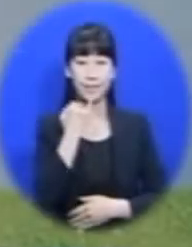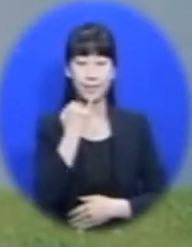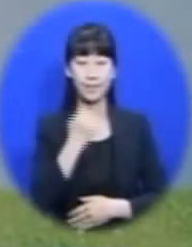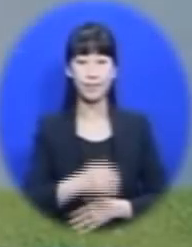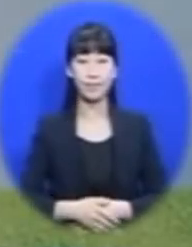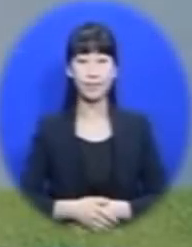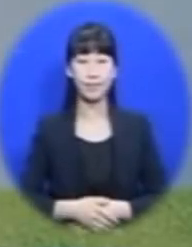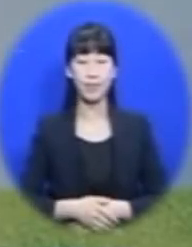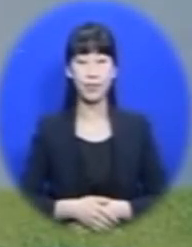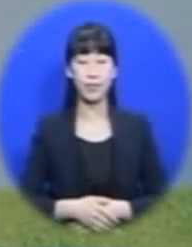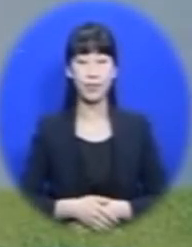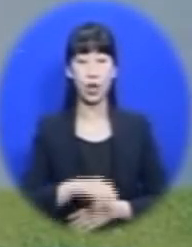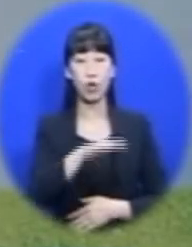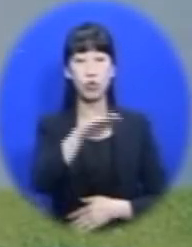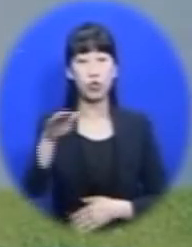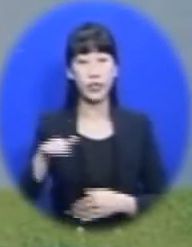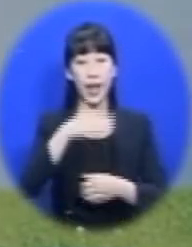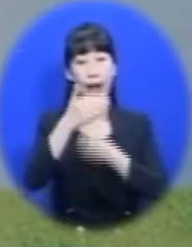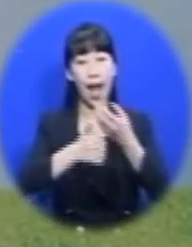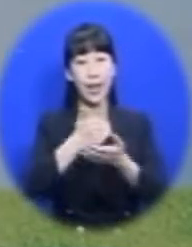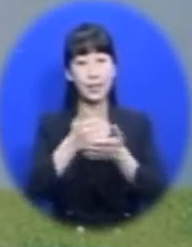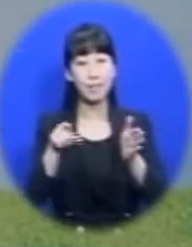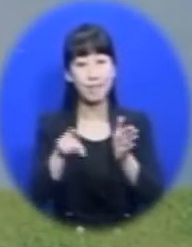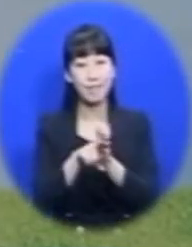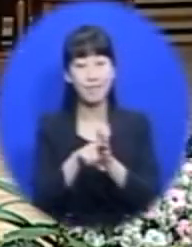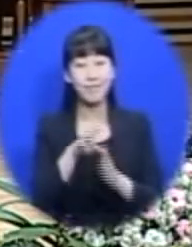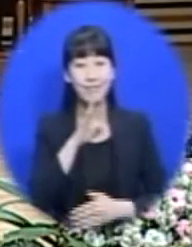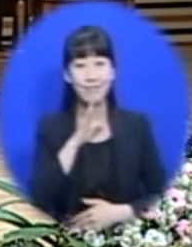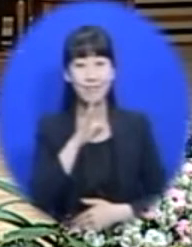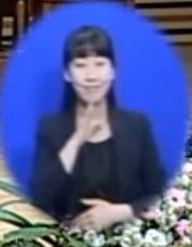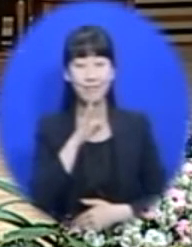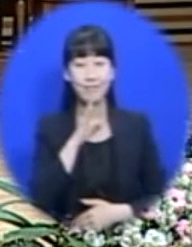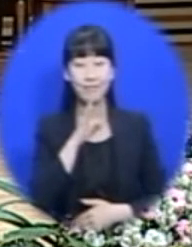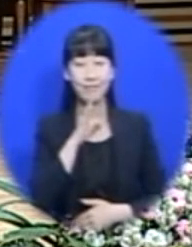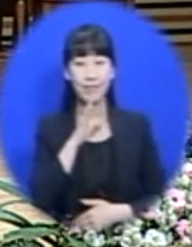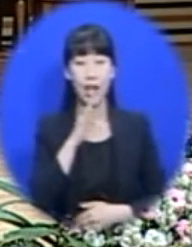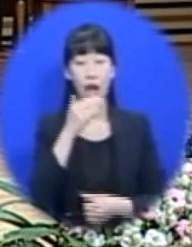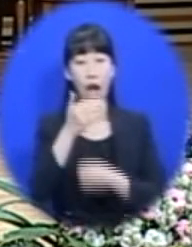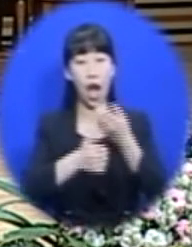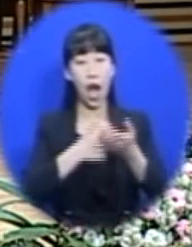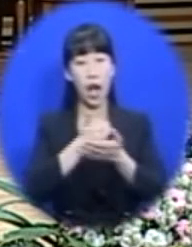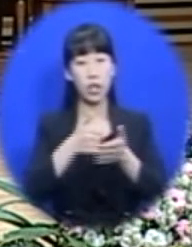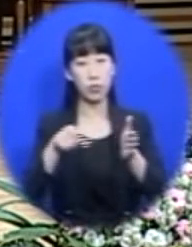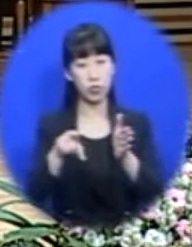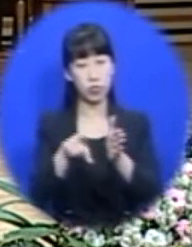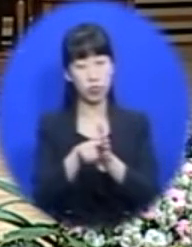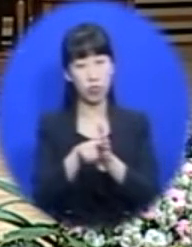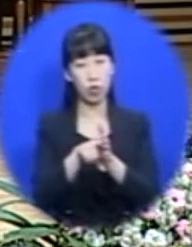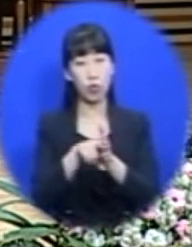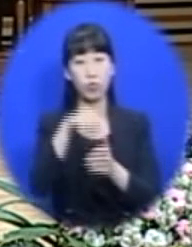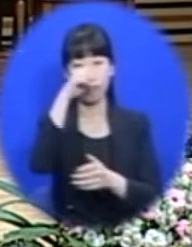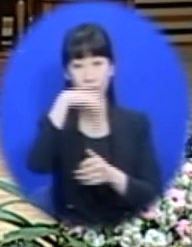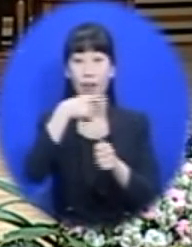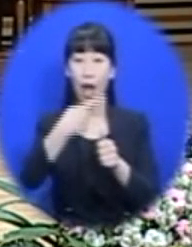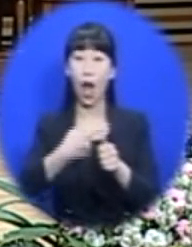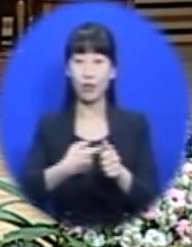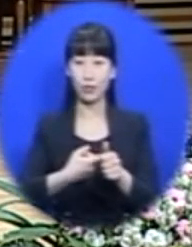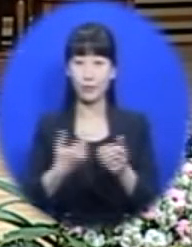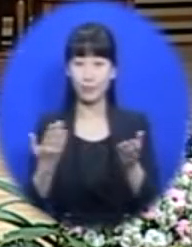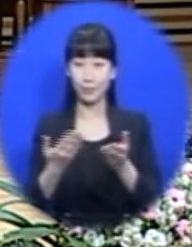우리가 하나님을 다 믿는 사람들입니다. 우리에게는 하나님을 믿는다는 게 자연스러운 일이긴 합니다만